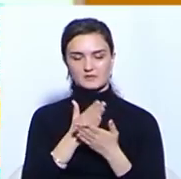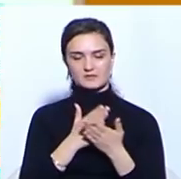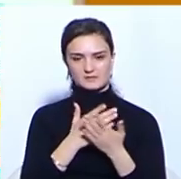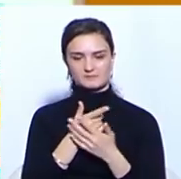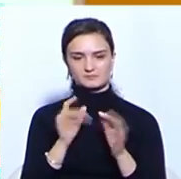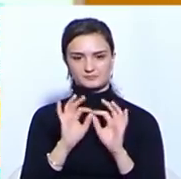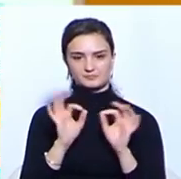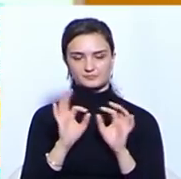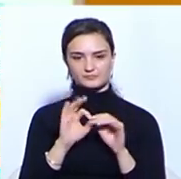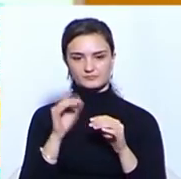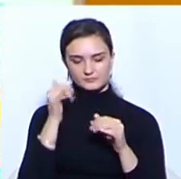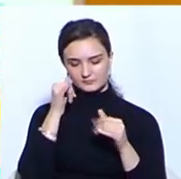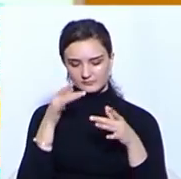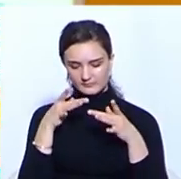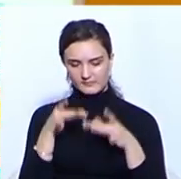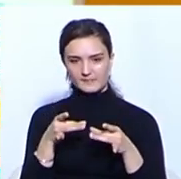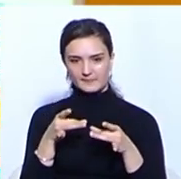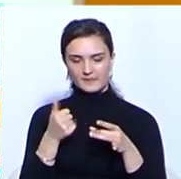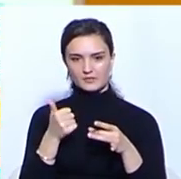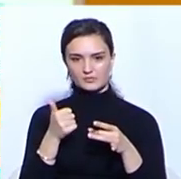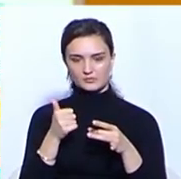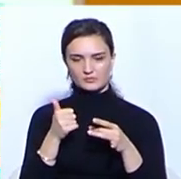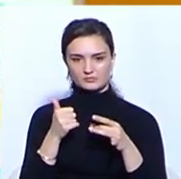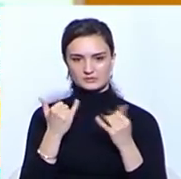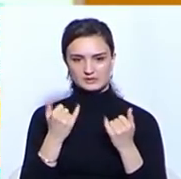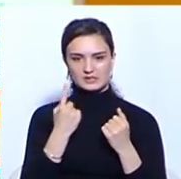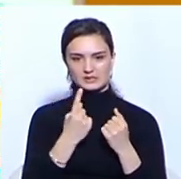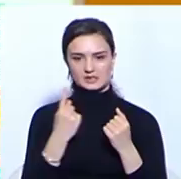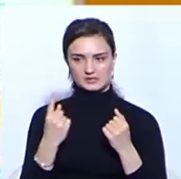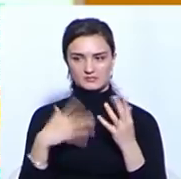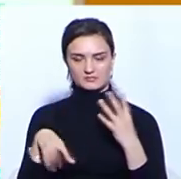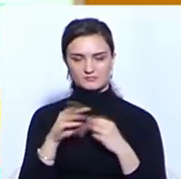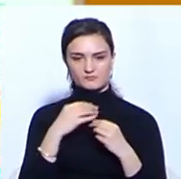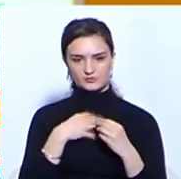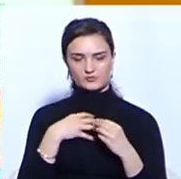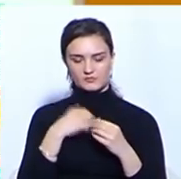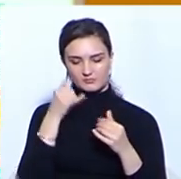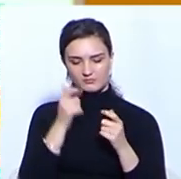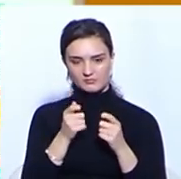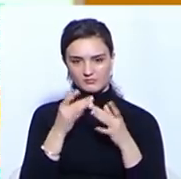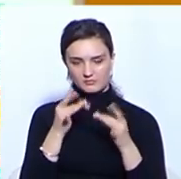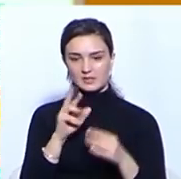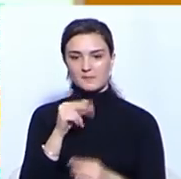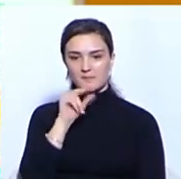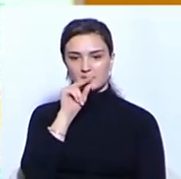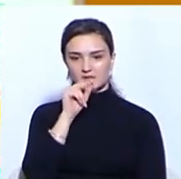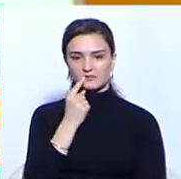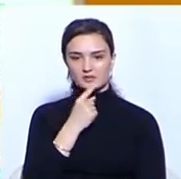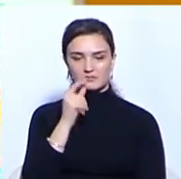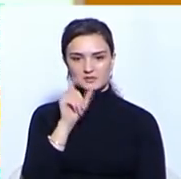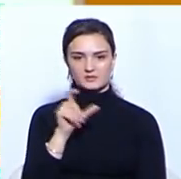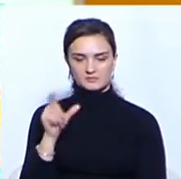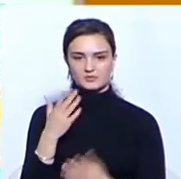ვუძღვებით, ეკრან დამოკიდებულება, როგორც ცივილიზაციის ერთ-ერთი მონაპოვარი და მეტყველება, რომელიც